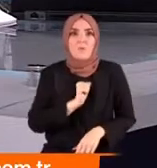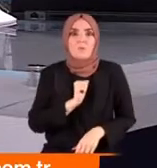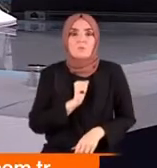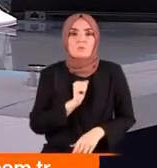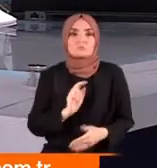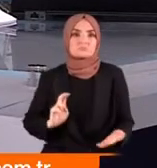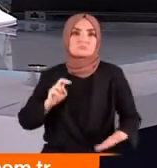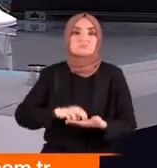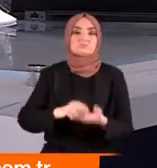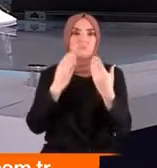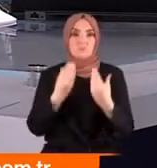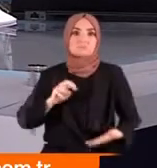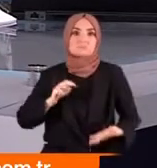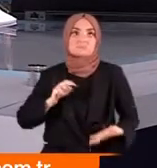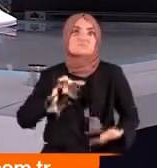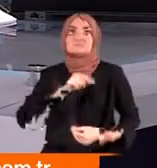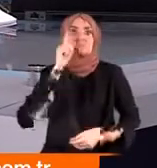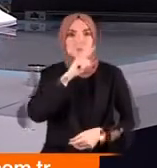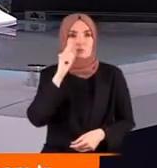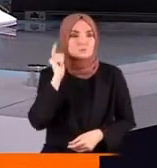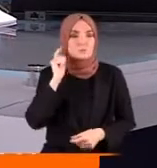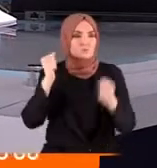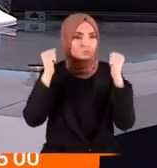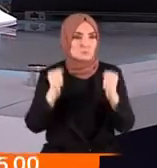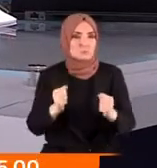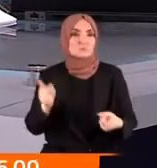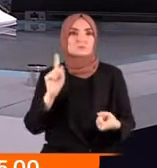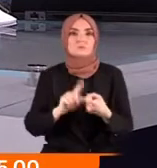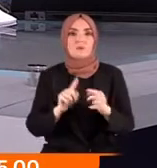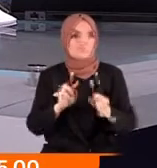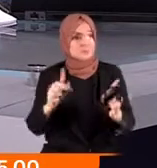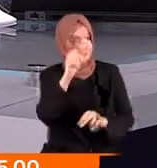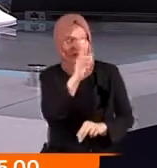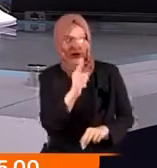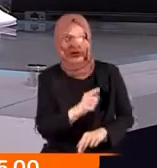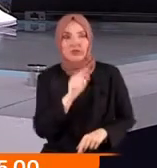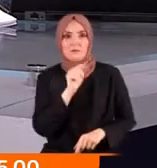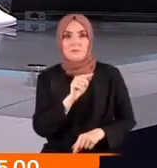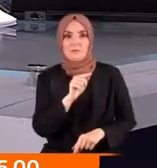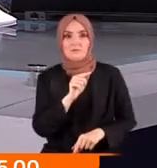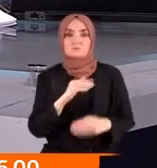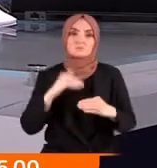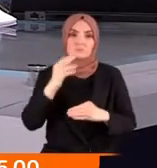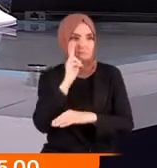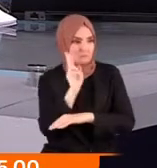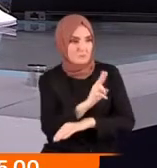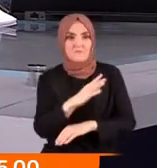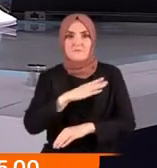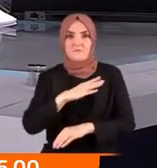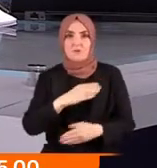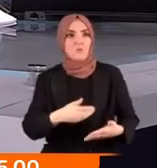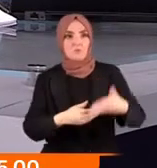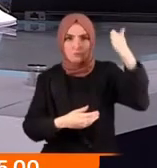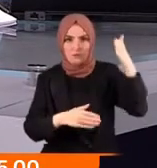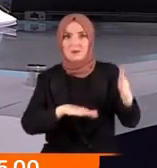hissi yaşatan duydukları gürültü ve çatlama sesiydi. Gözleriyle de gördüler sonra. Duvarlarda ve zeminde çatlaklar vardı ve